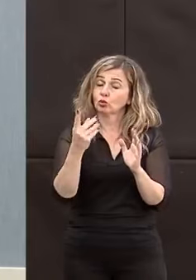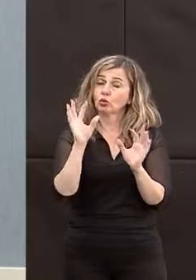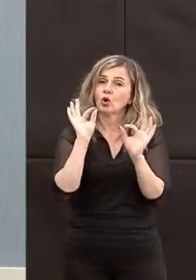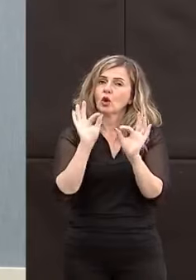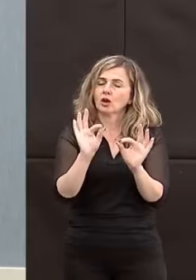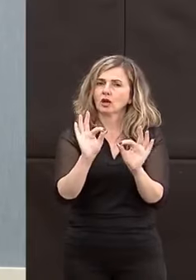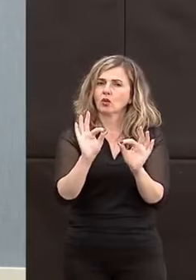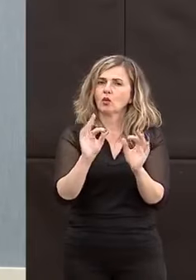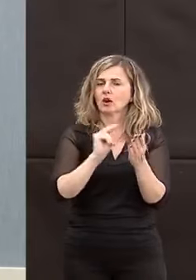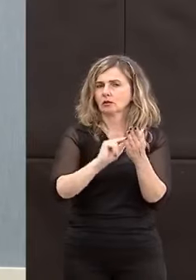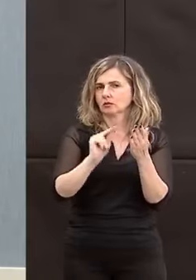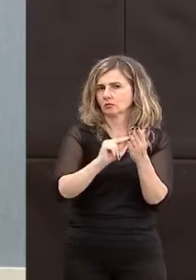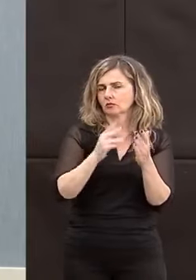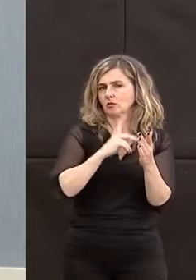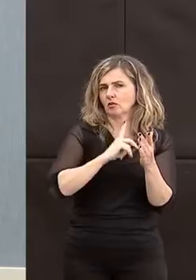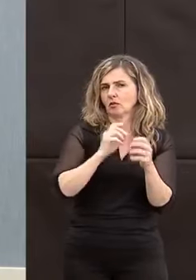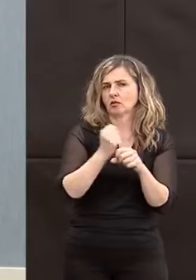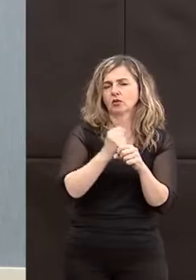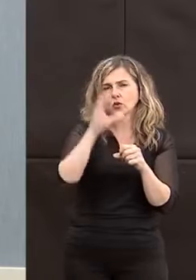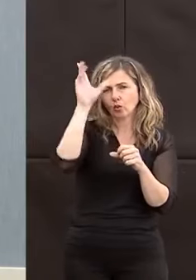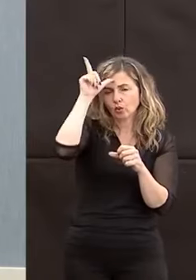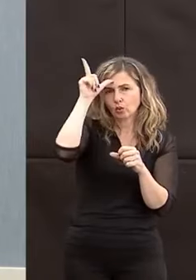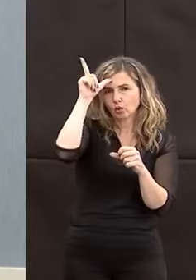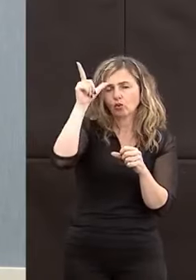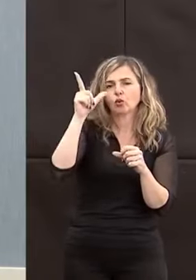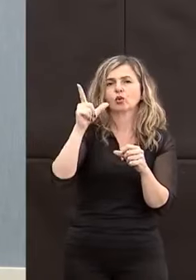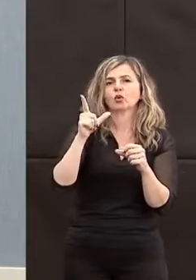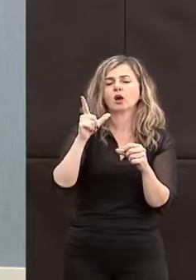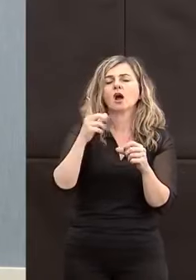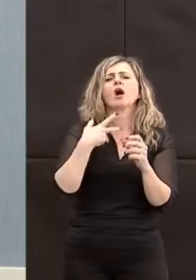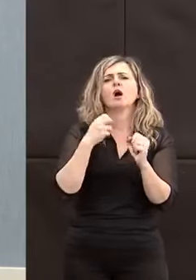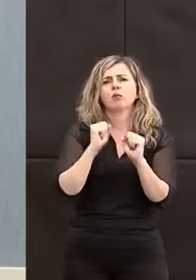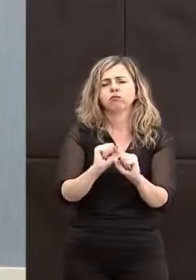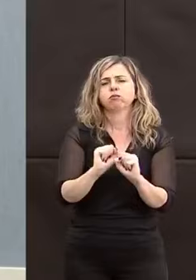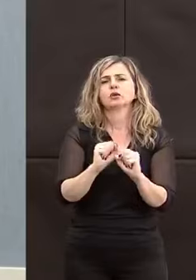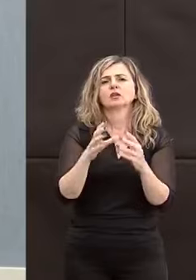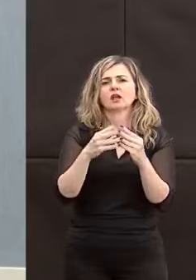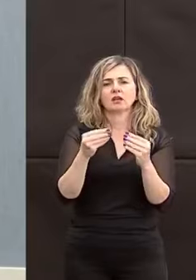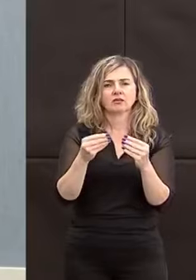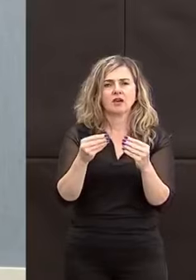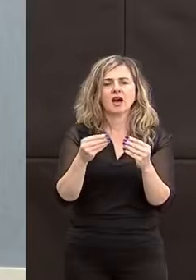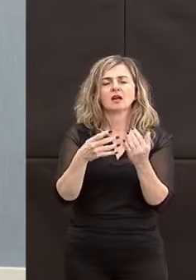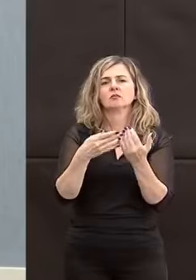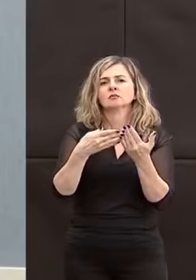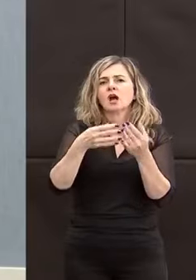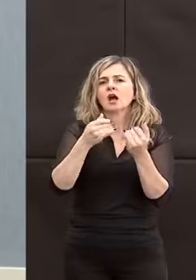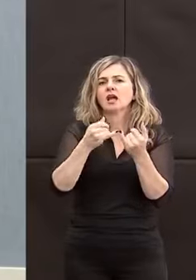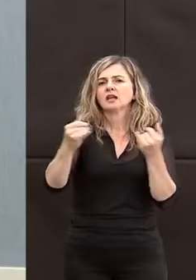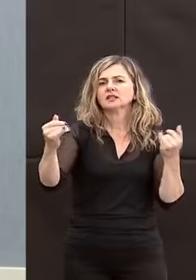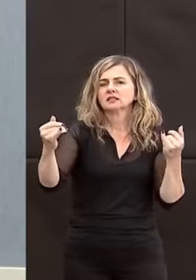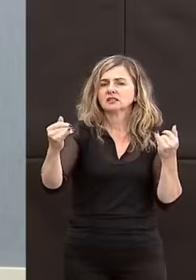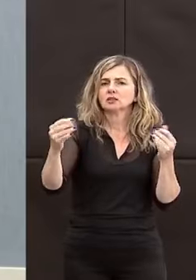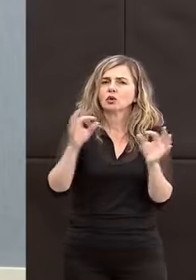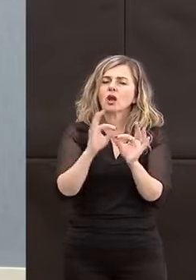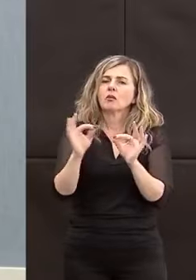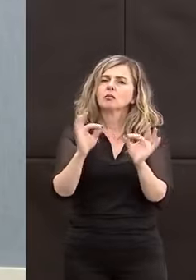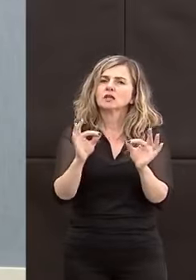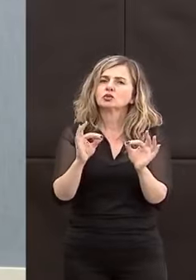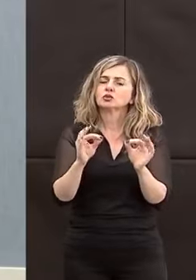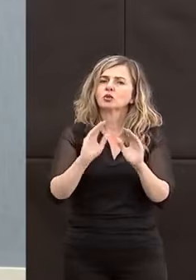accennato concludono la cultura per quanto riguarda il poter far sì che l'estensione delle misure economiche in ambito